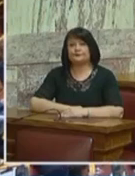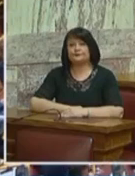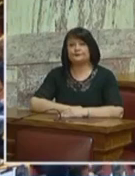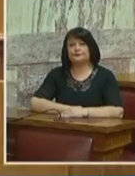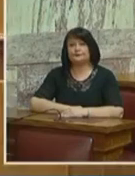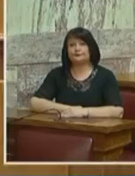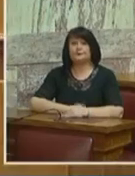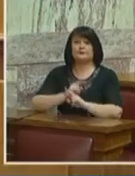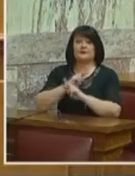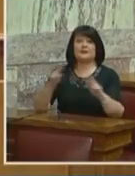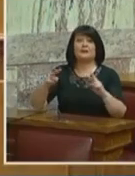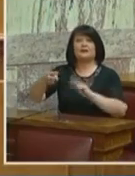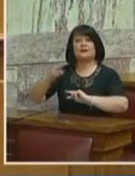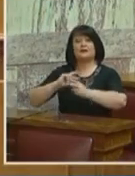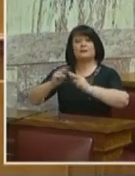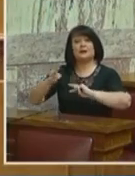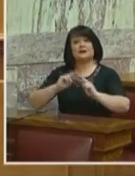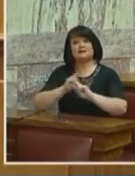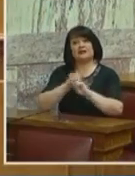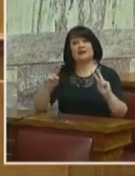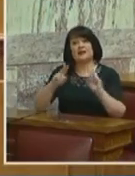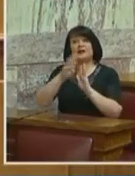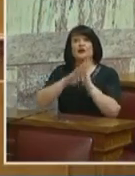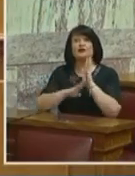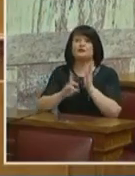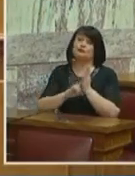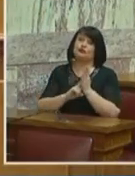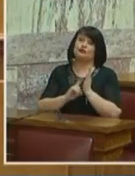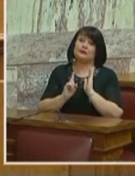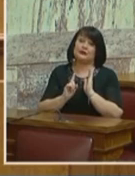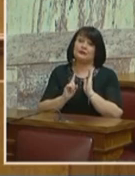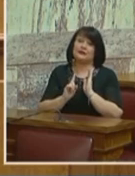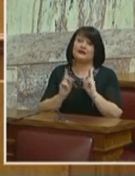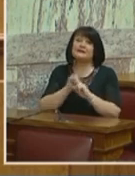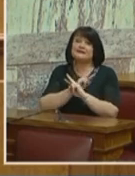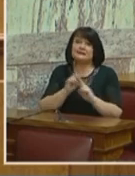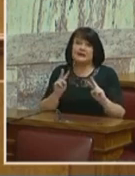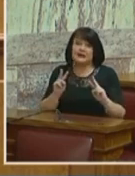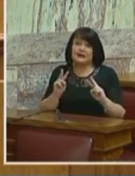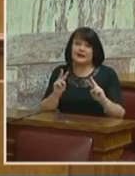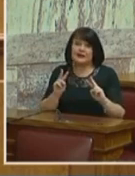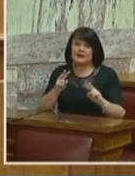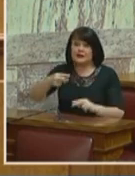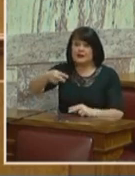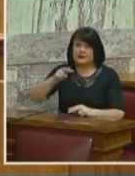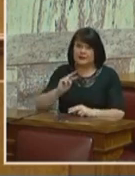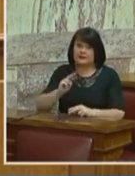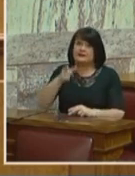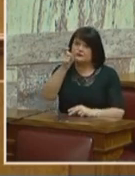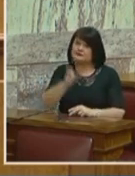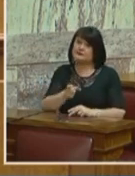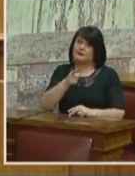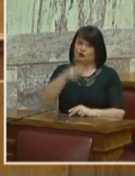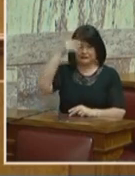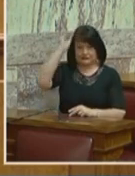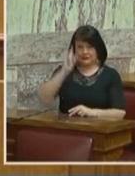Καθαρή απάντηση, με καθαρούς κανόνες και με μια ξεκάθαρη απάντηση από σας, κύριε